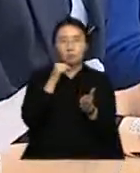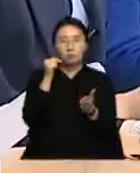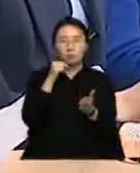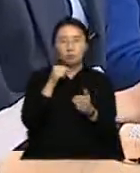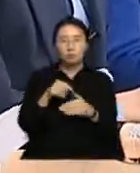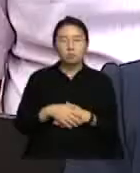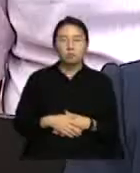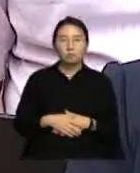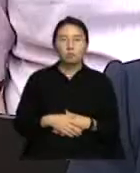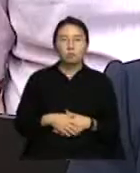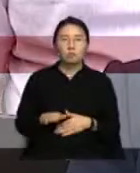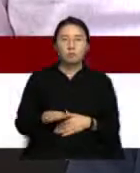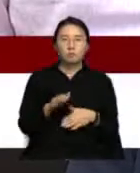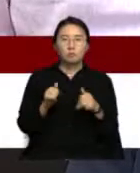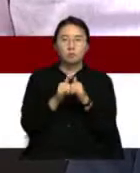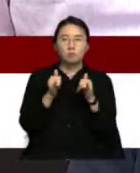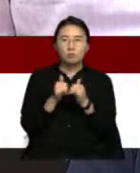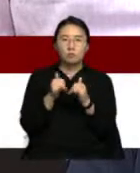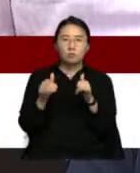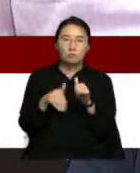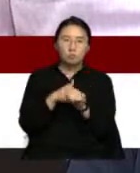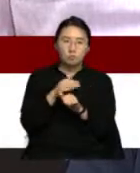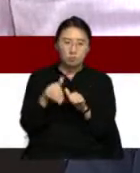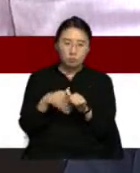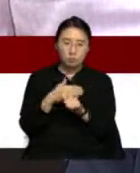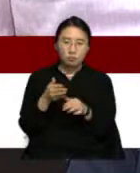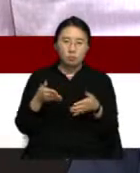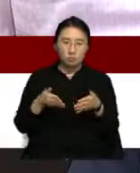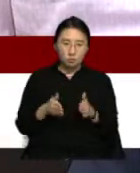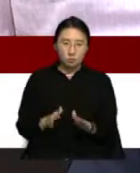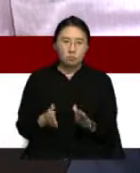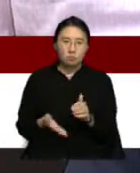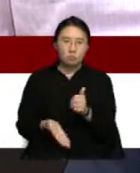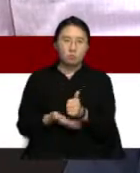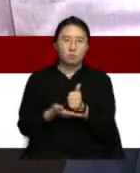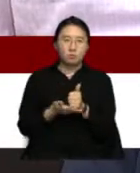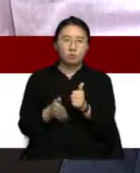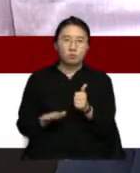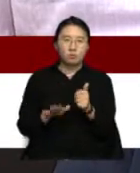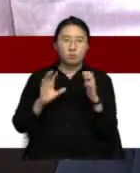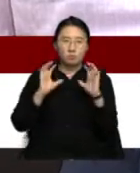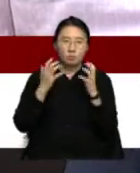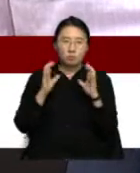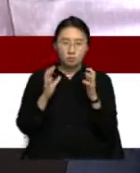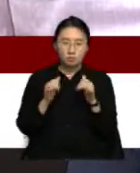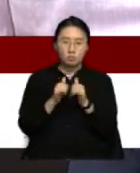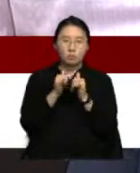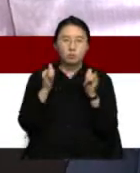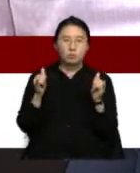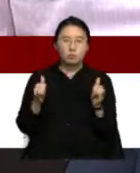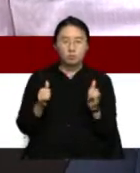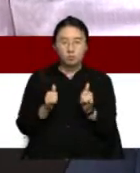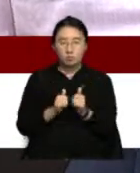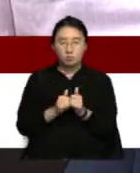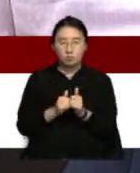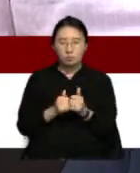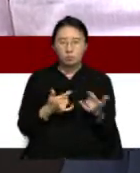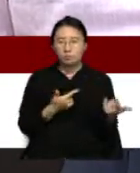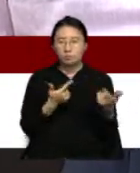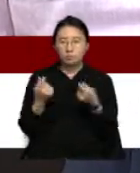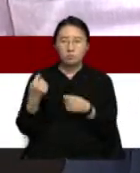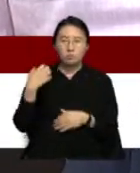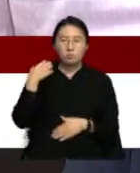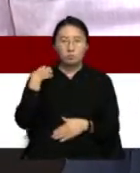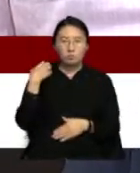방증입니다. 우리 사회나 우리 분위기를 좀 출산을 장려하고 또 우리 아이들은 우리 사회가